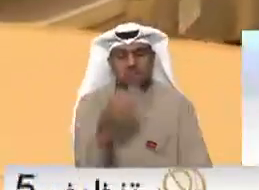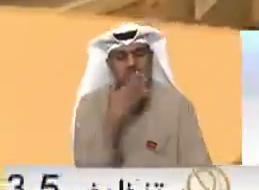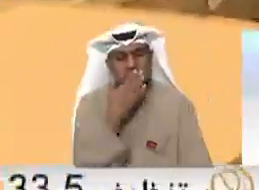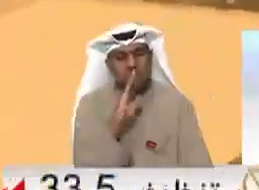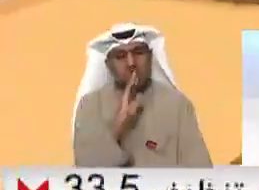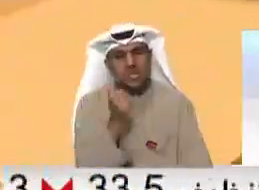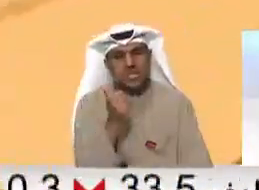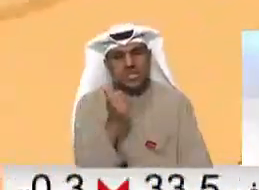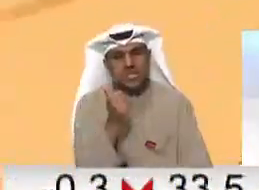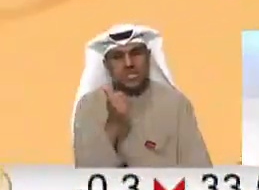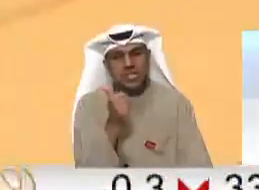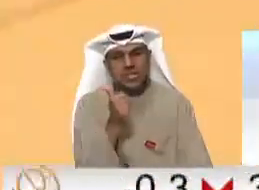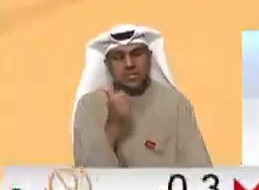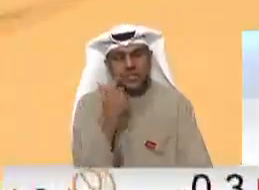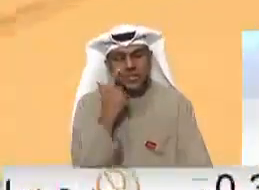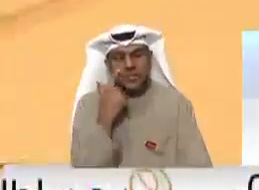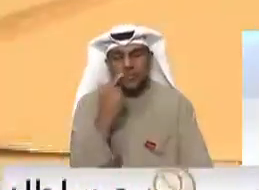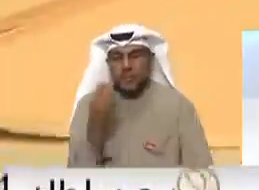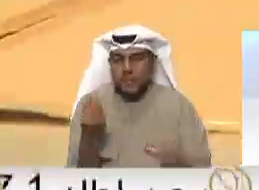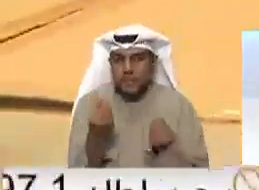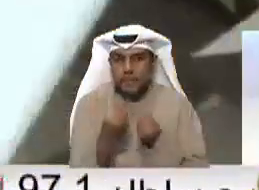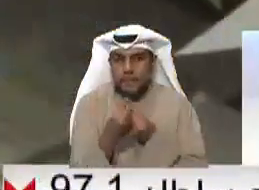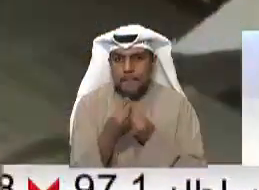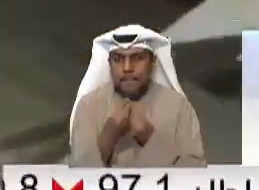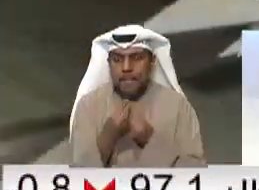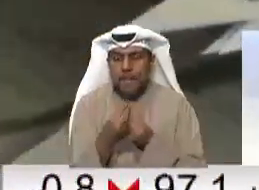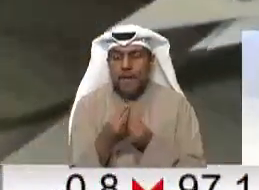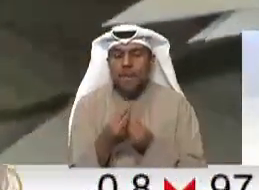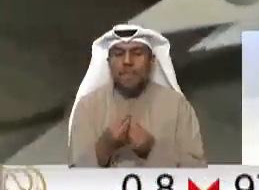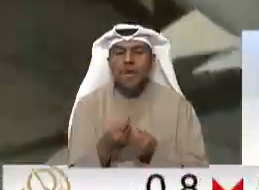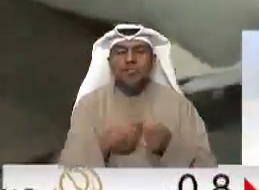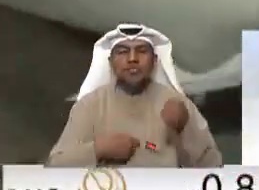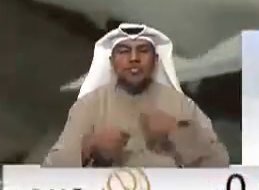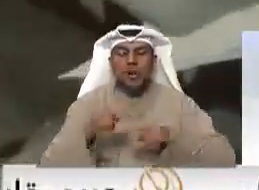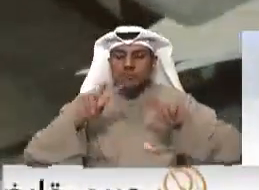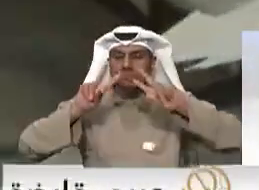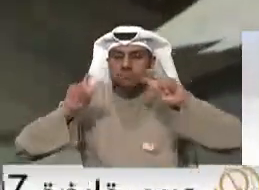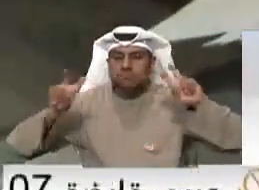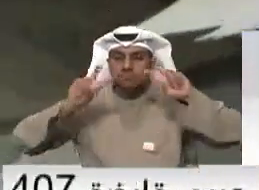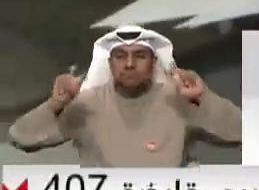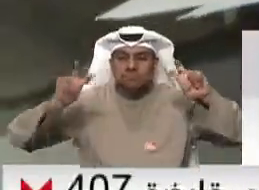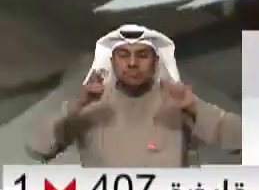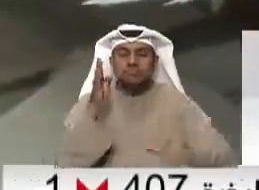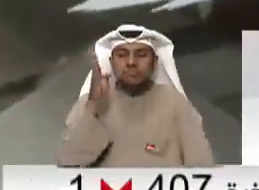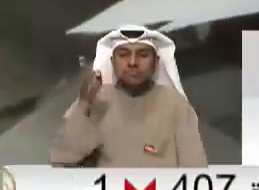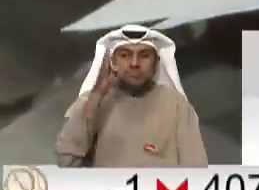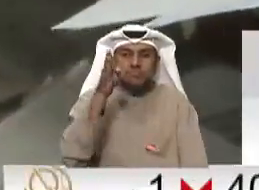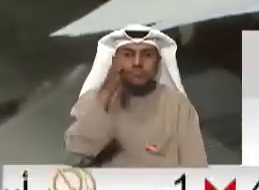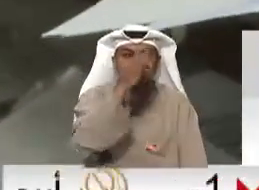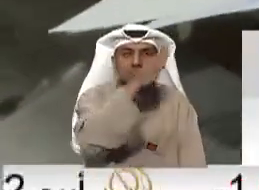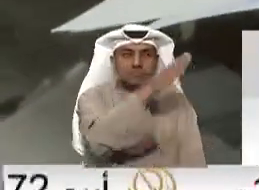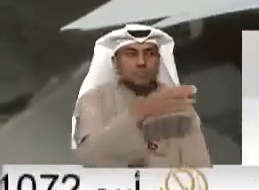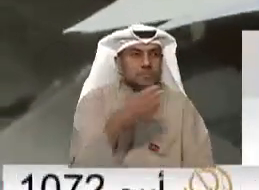الحمد. واستعنا اليوم مع الإخوان بإدارة الرقابة التجارية مفتشين وشاركونا بالحملة،